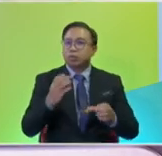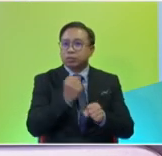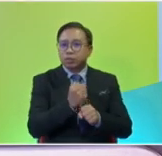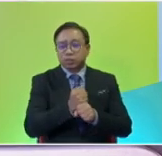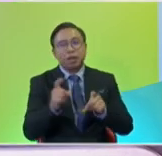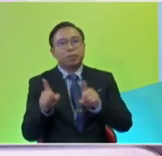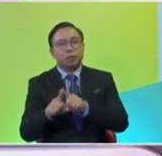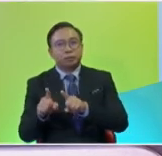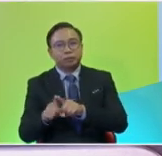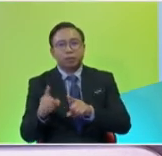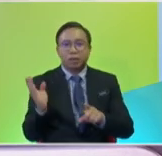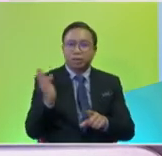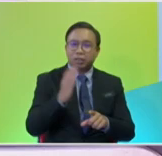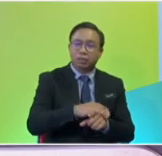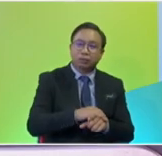bersama-sama